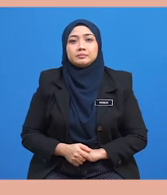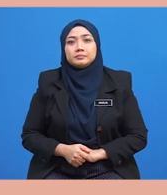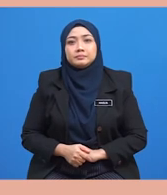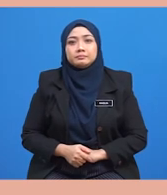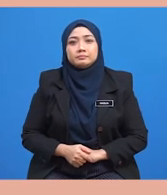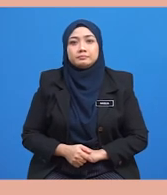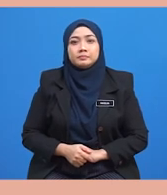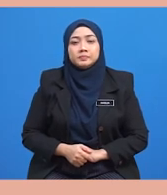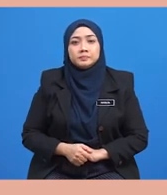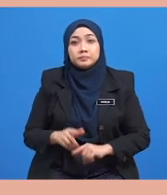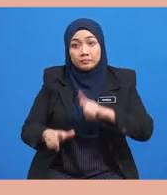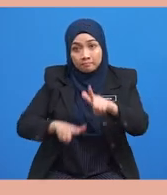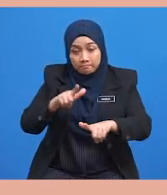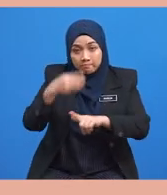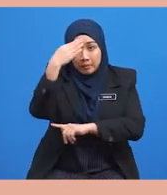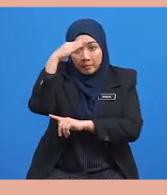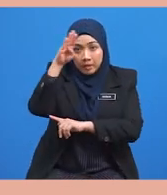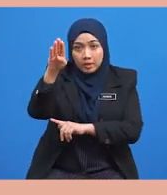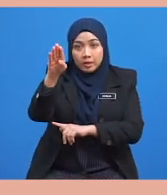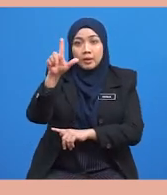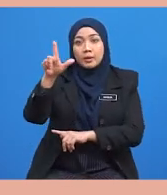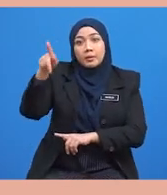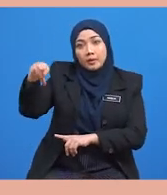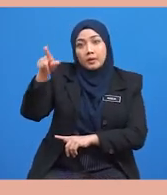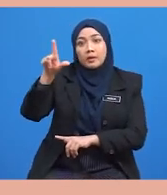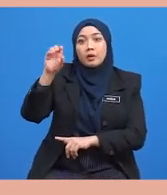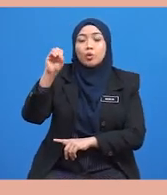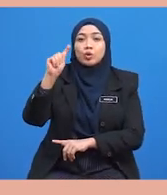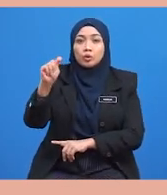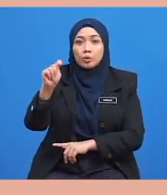mengikuti langkah-langkah bagi plot batang dan daun.